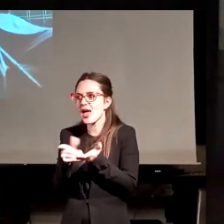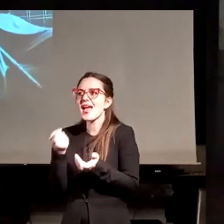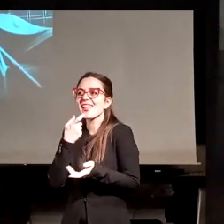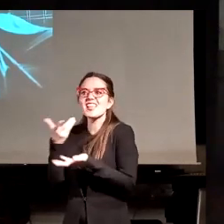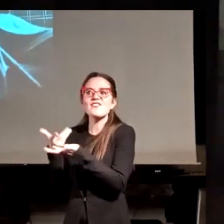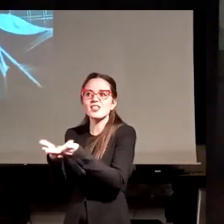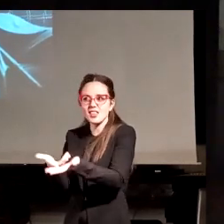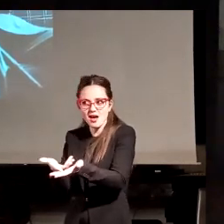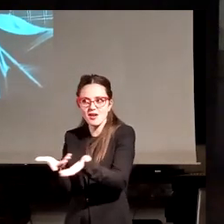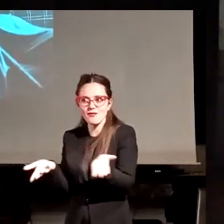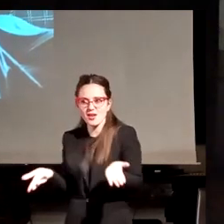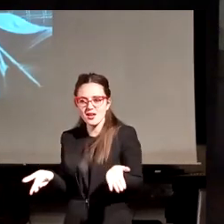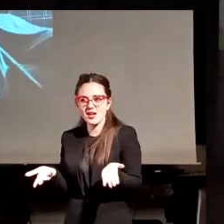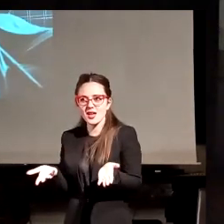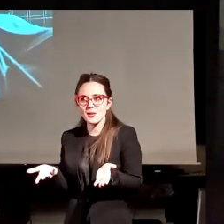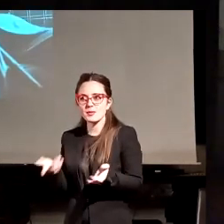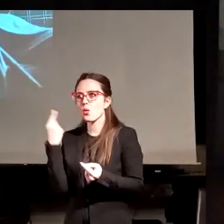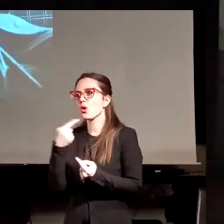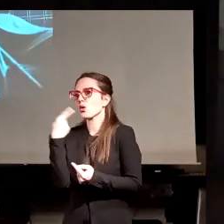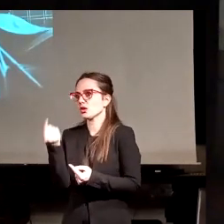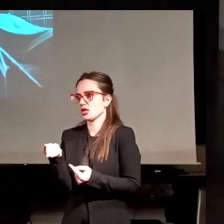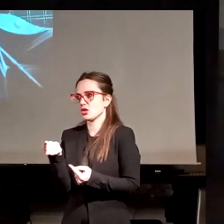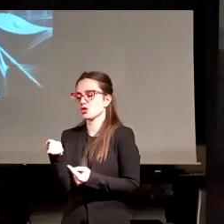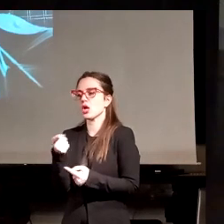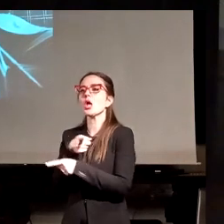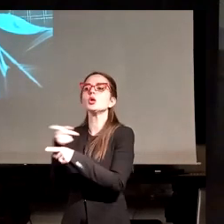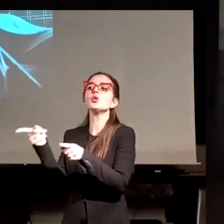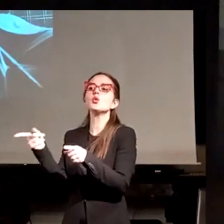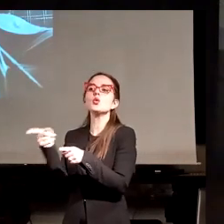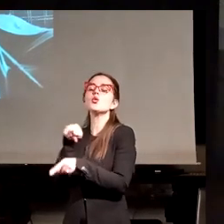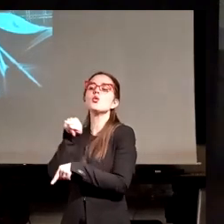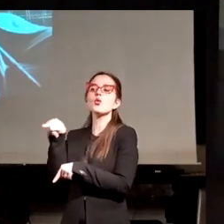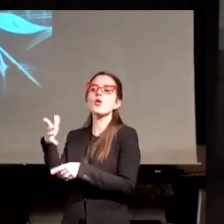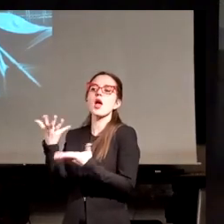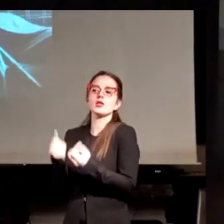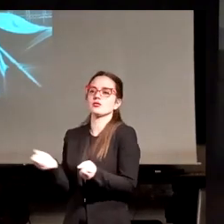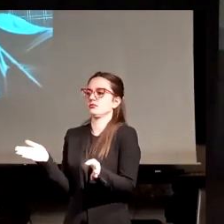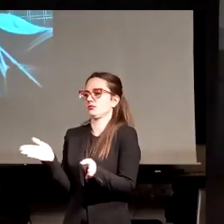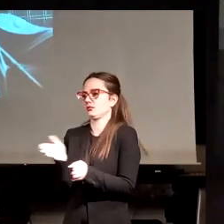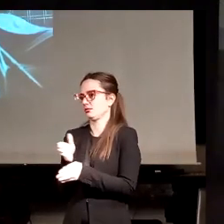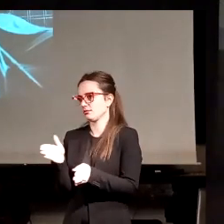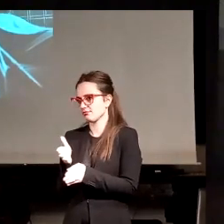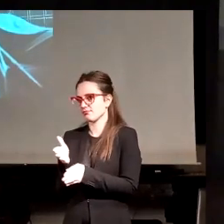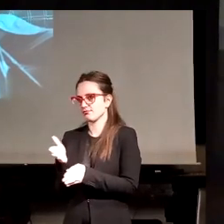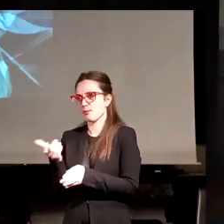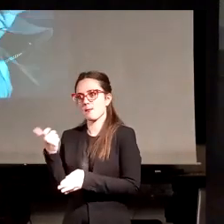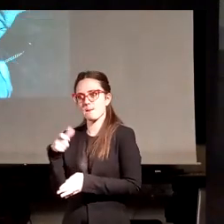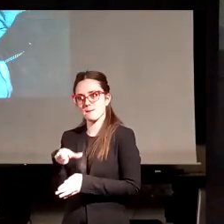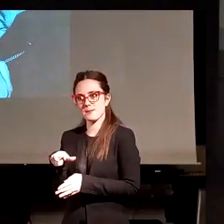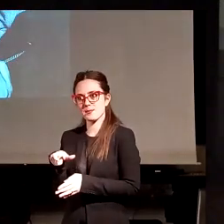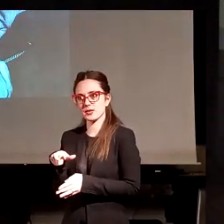alcuni sostengono che proprio l'aver accettato in modo anche perché poi era sempre accompagnato da